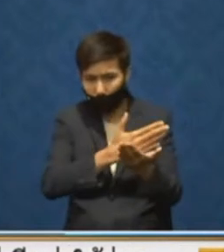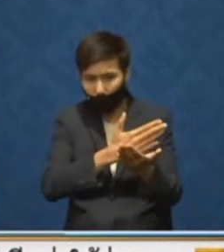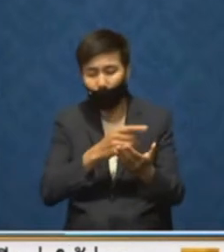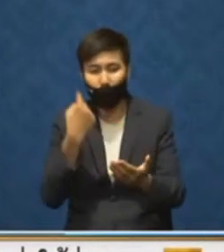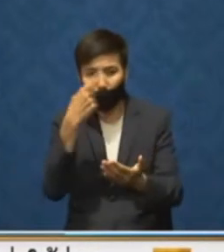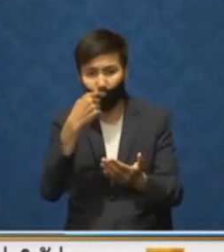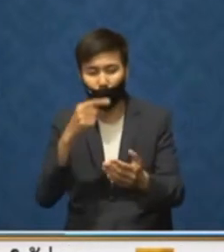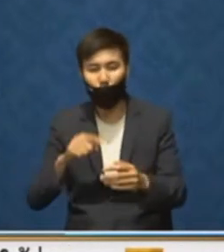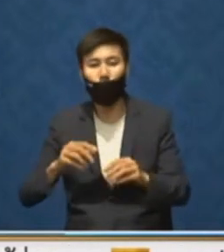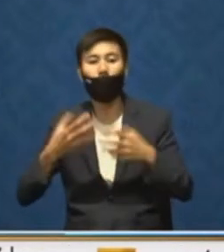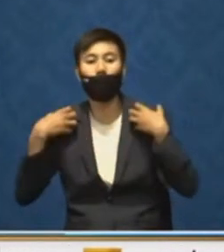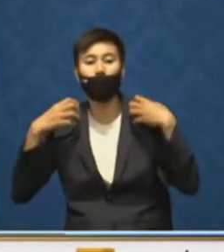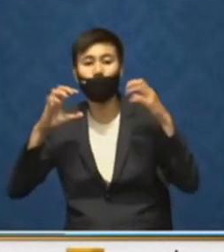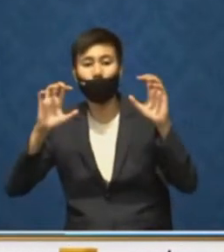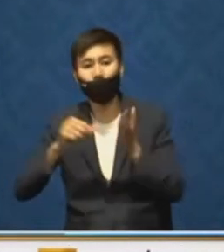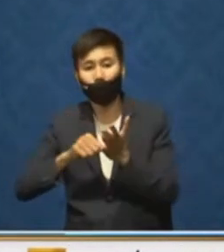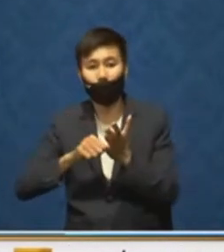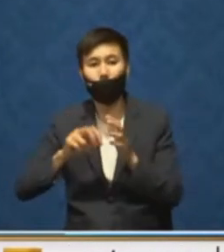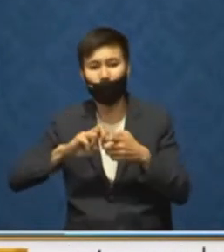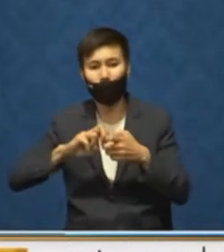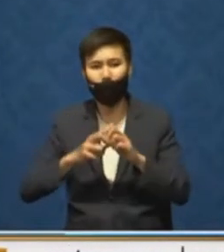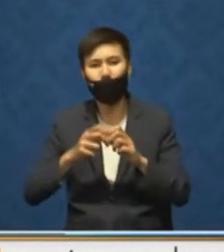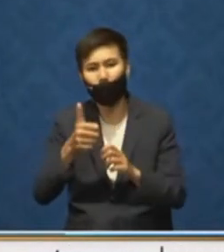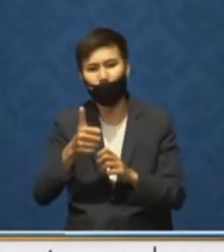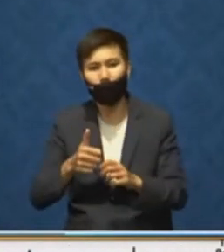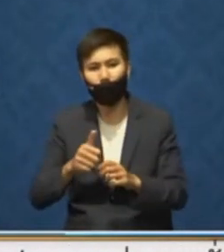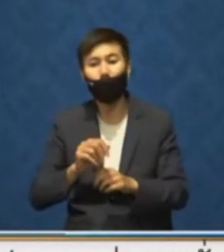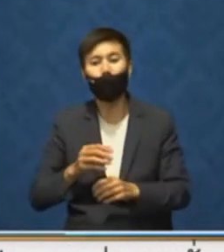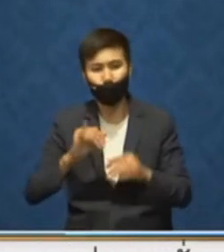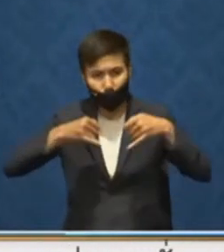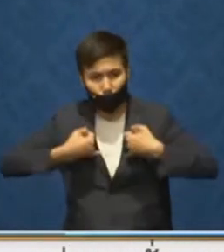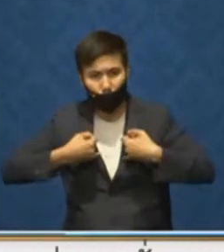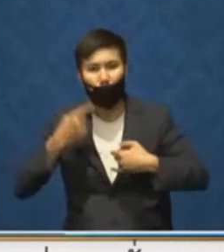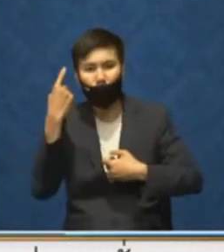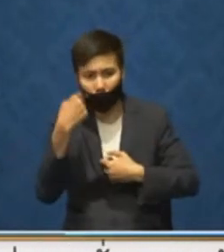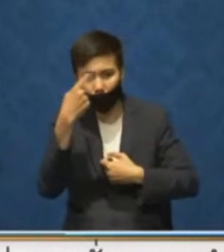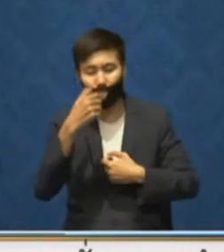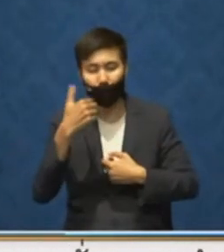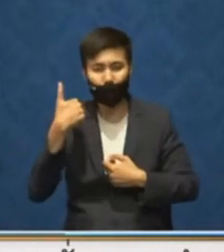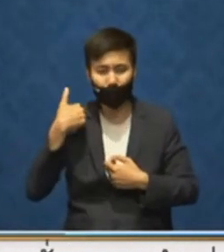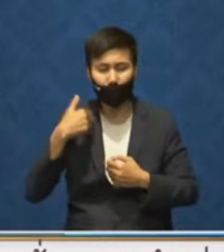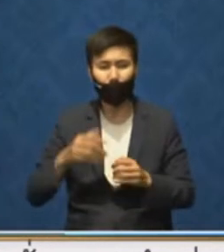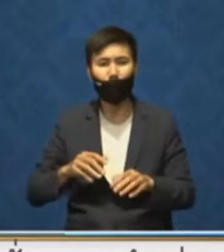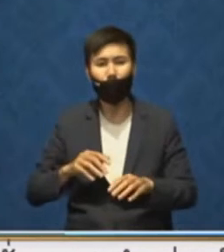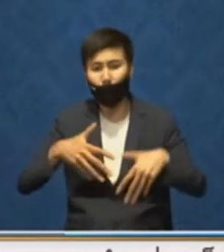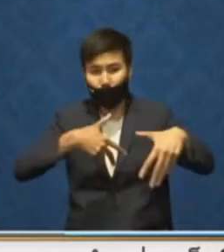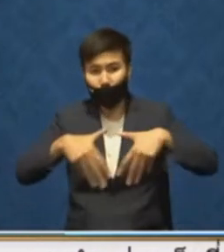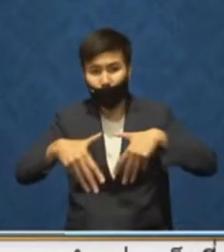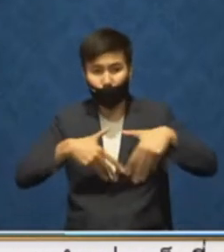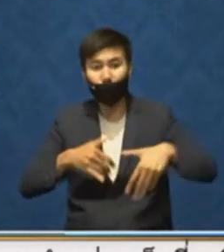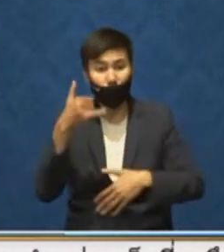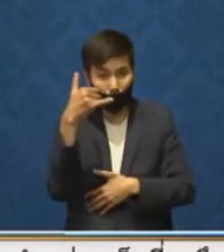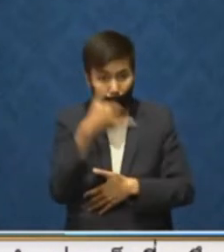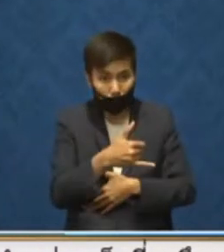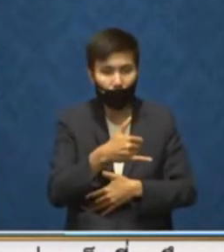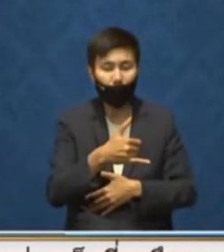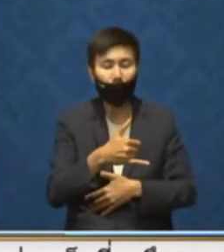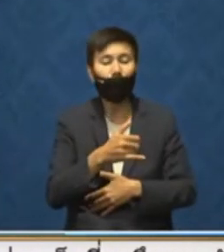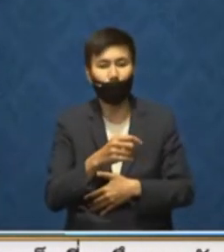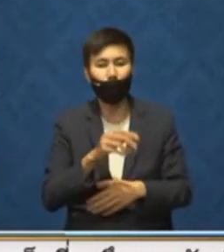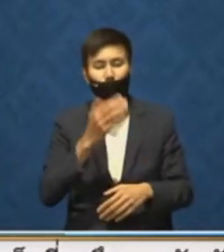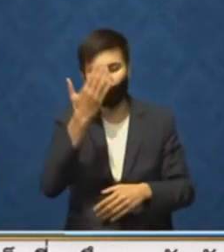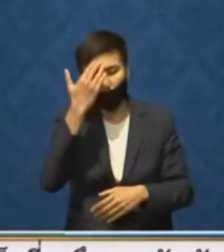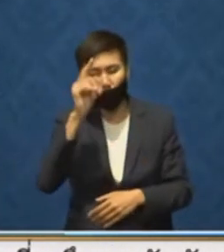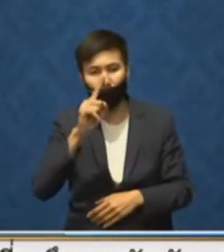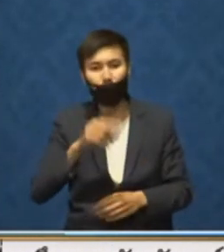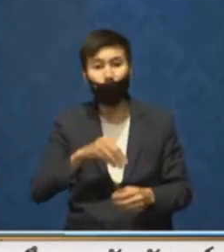สุรกานต์ก็ต้องแก้ไขปัญหาให้ได้ว่าเป็นของใครของมันนะถ้ามีประชาชนเข้ามาในต้มแก้ใหม่อีกอันนึงและพร้อมเข้าอยู่ที่ของรัฐ